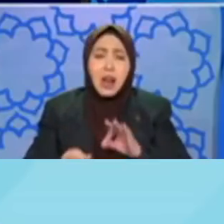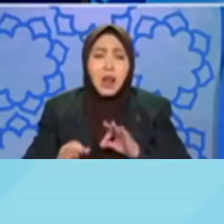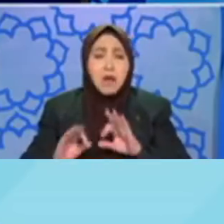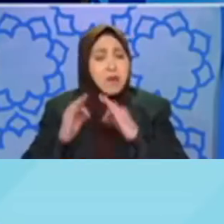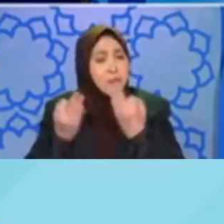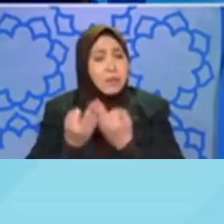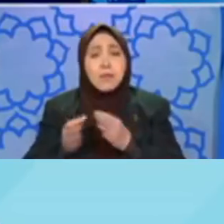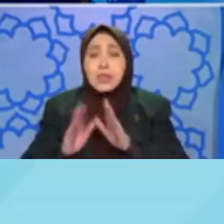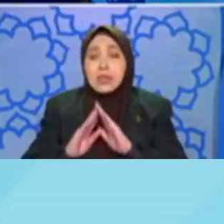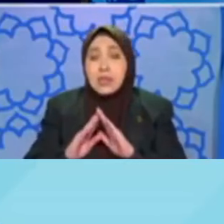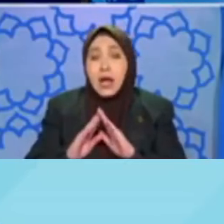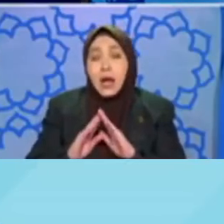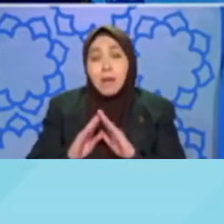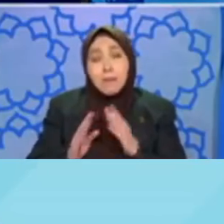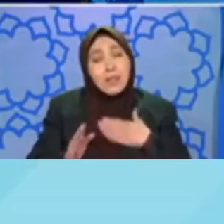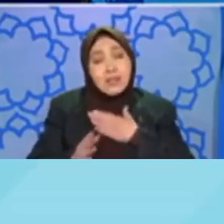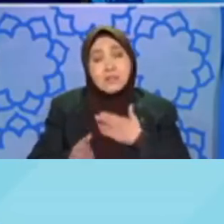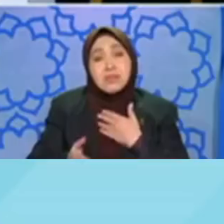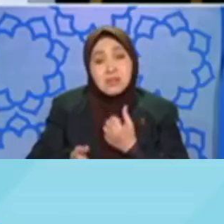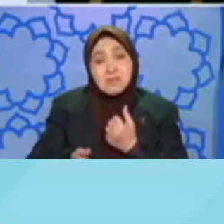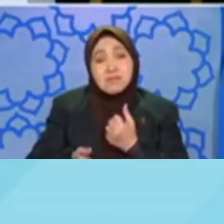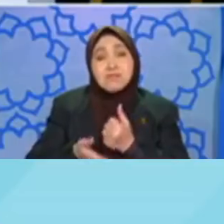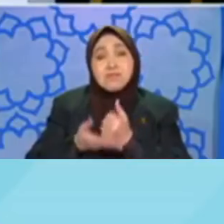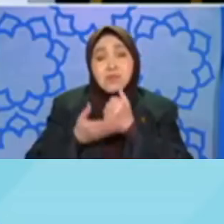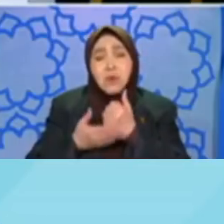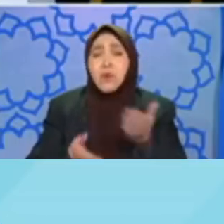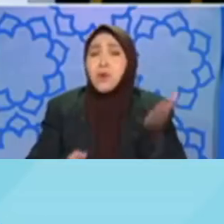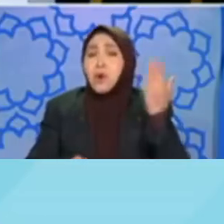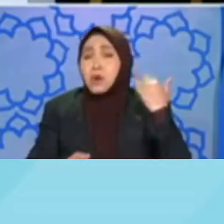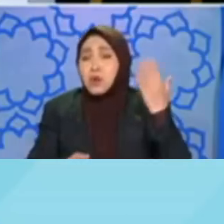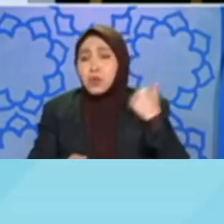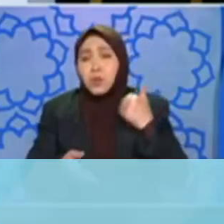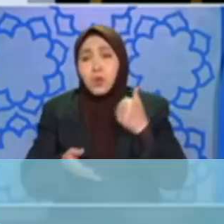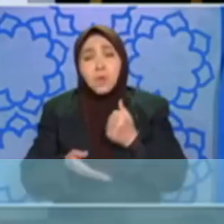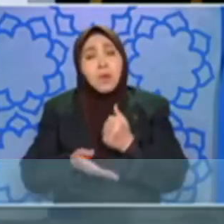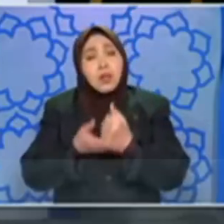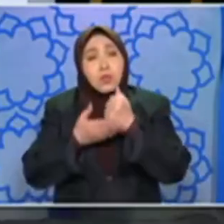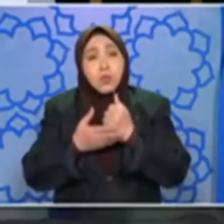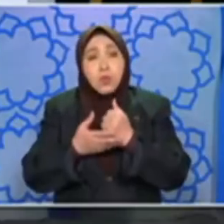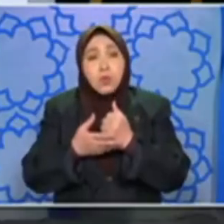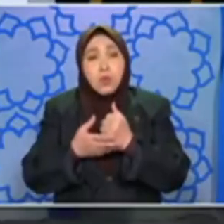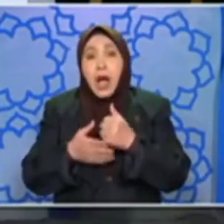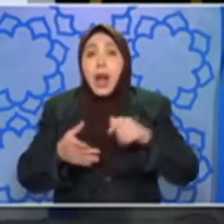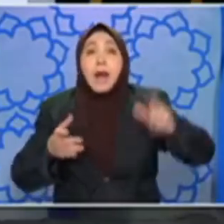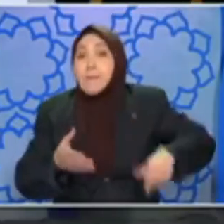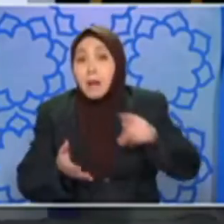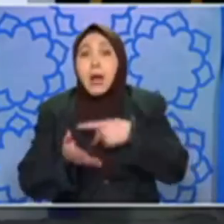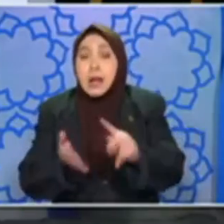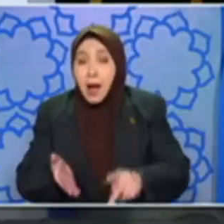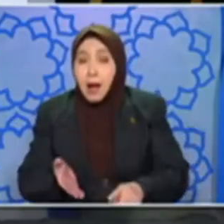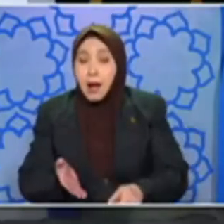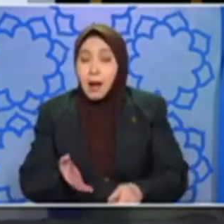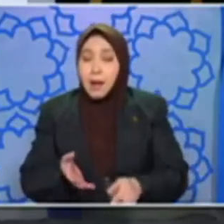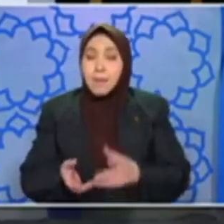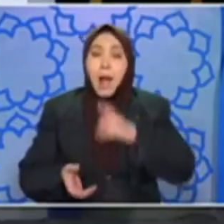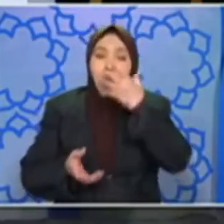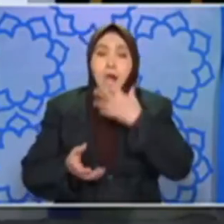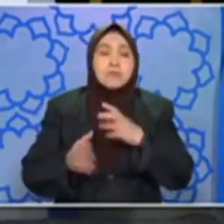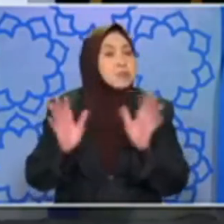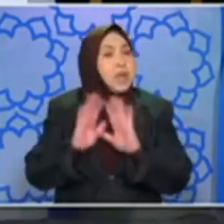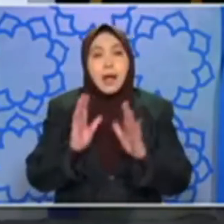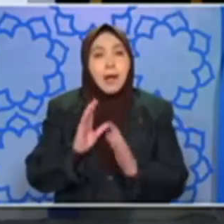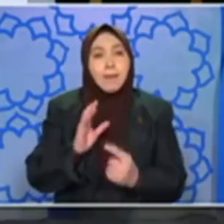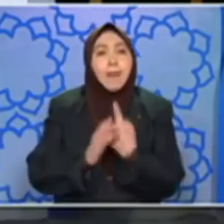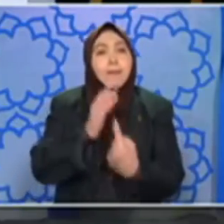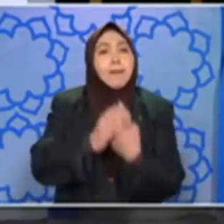minta bantu ke kan. Hari itu bantu lambat bayar contohnya kan. Okey, jadi jangan